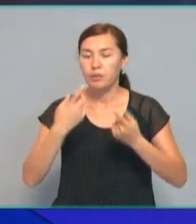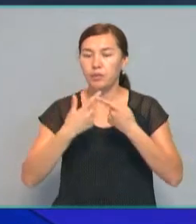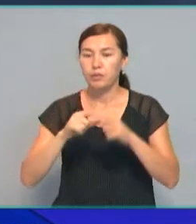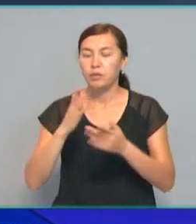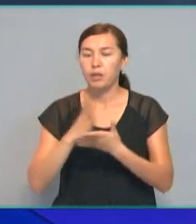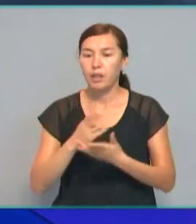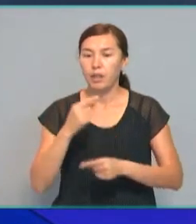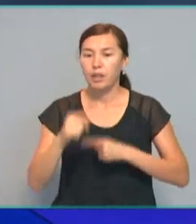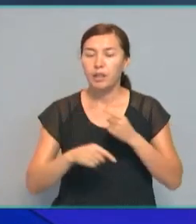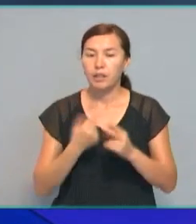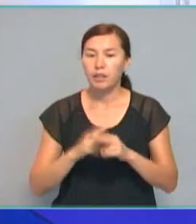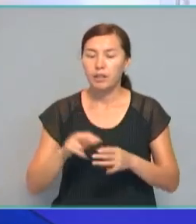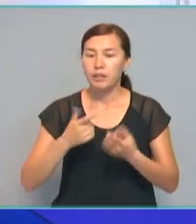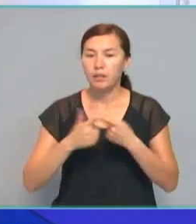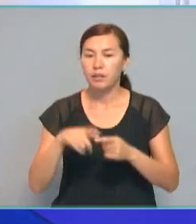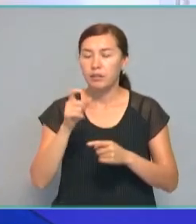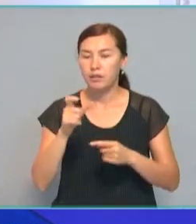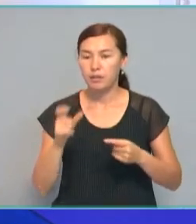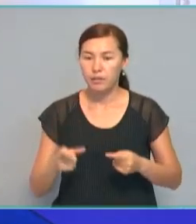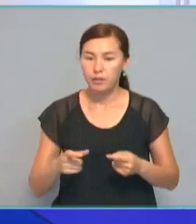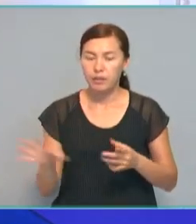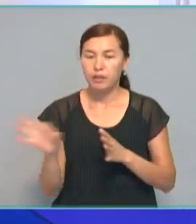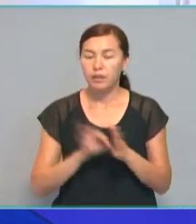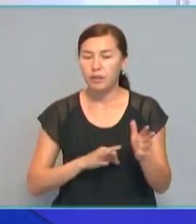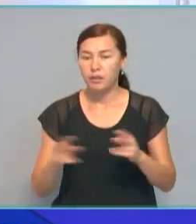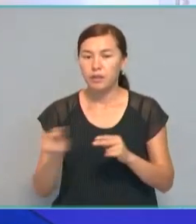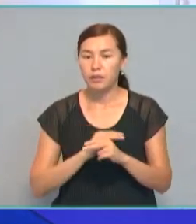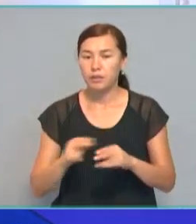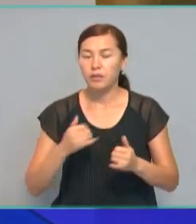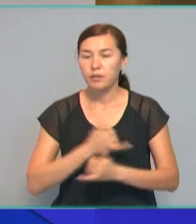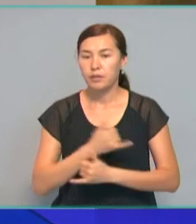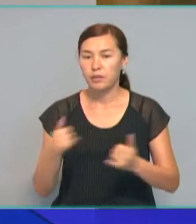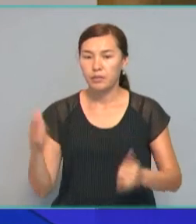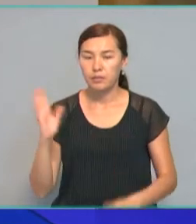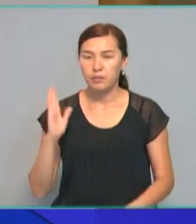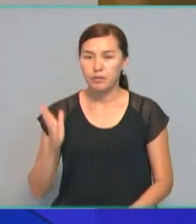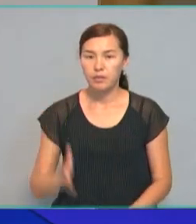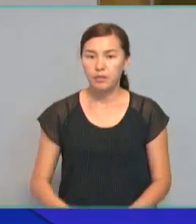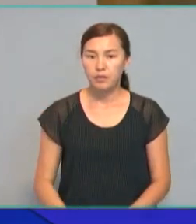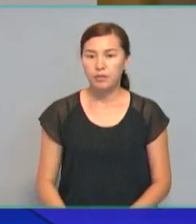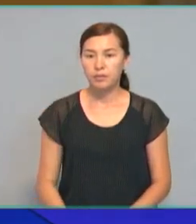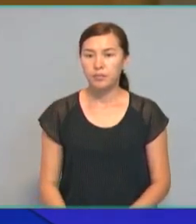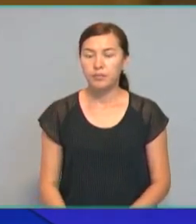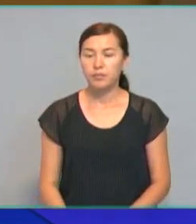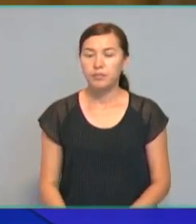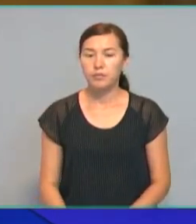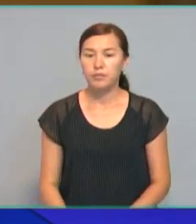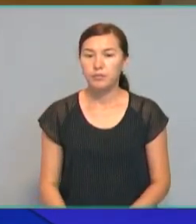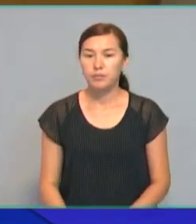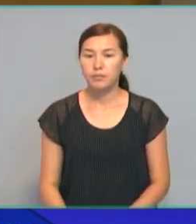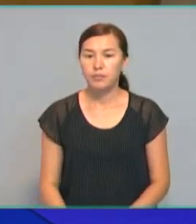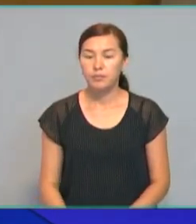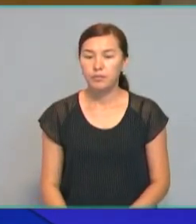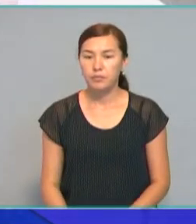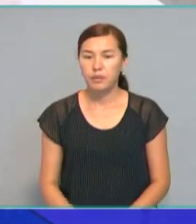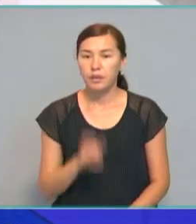бар. Ал енді келетін осындай жабдықтар науқастардың тез емделіп кетуіне үлкен көмек болары сөзсіз. Тоқ бар жерге палатаға алып кіріп